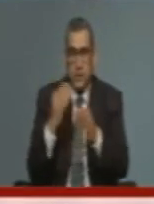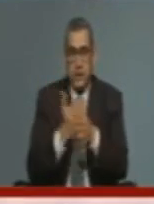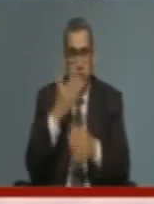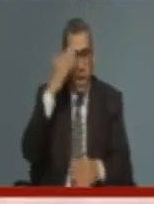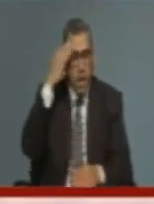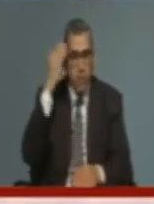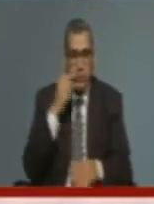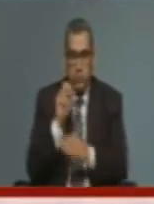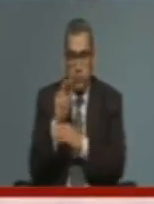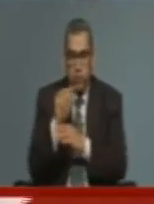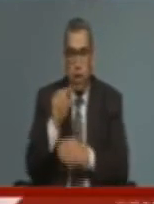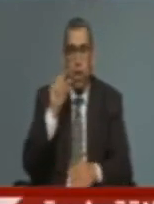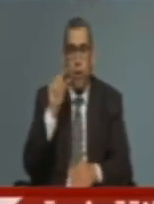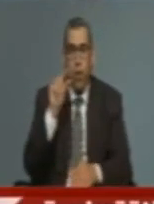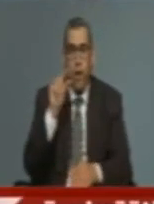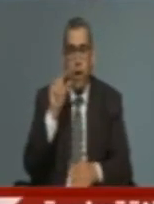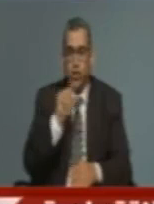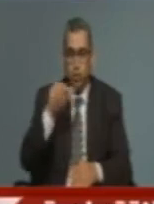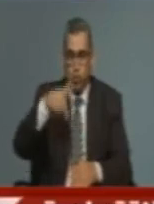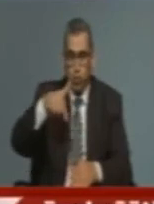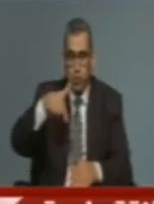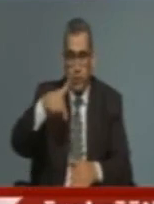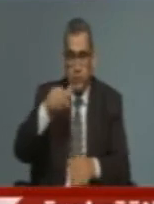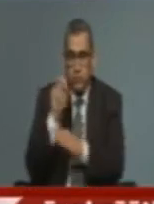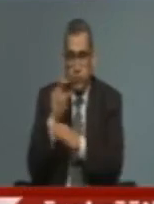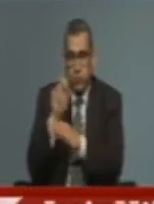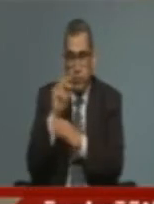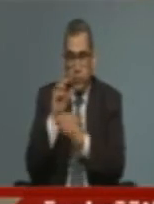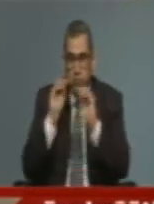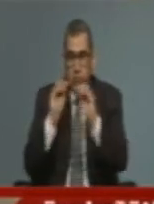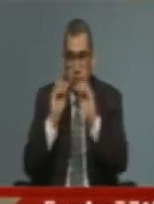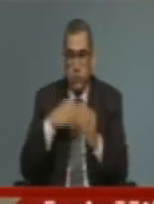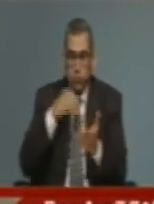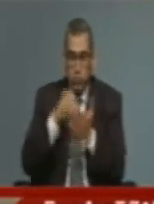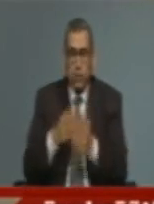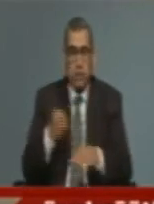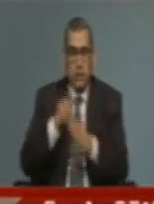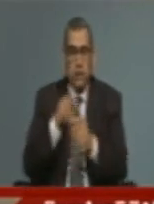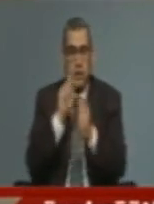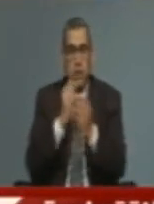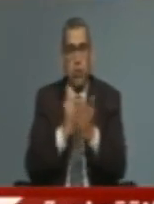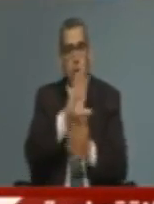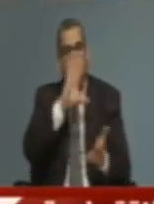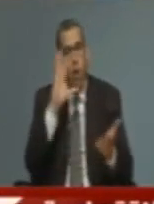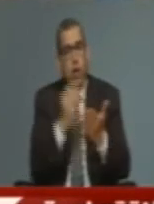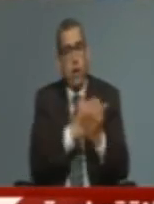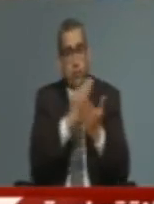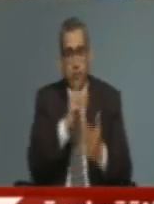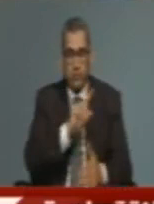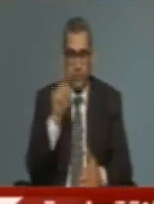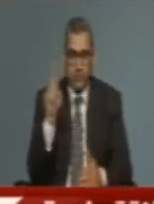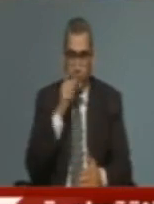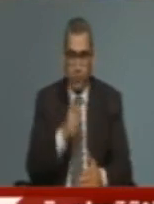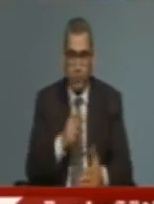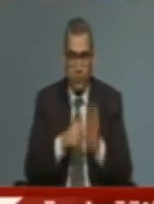تأهيل دبلومة لمدة 6 شهور ونبتدي، بدل ما نقول ان انا هصلح كل المدرسين صعب، 1.5 مليون